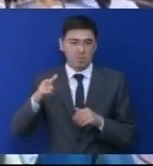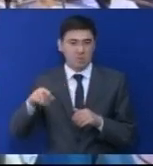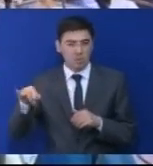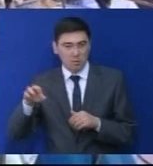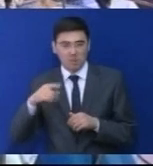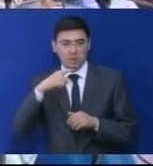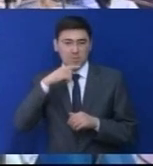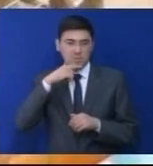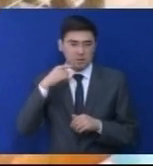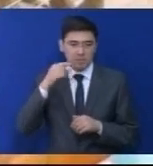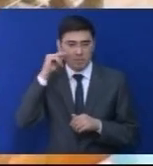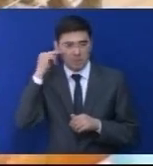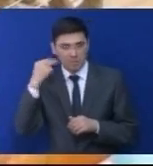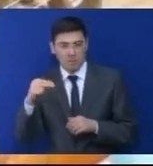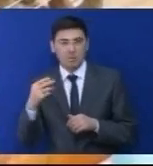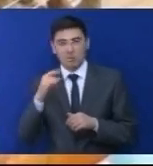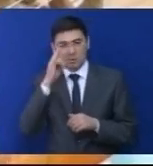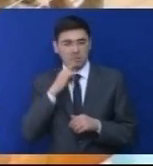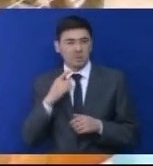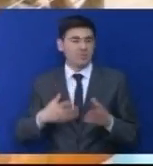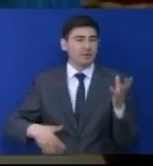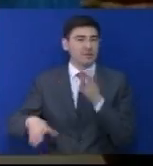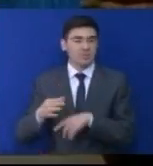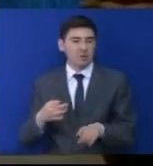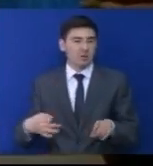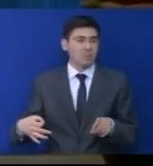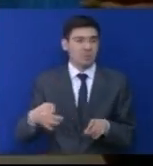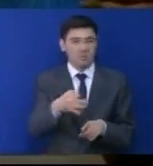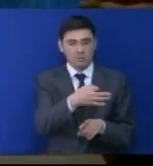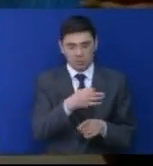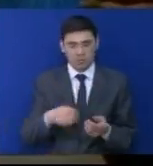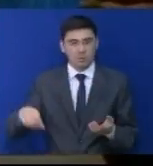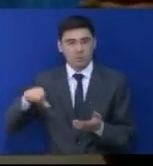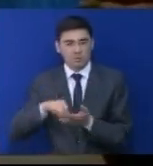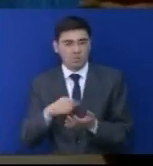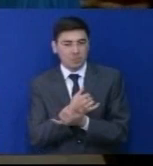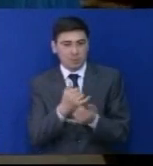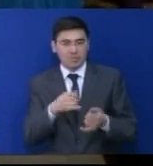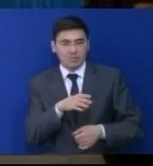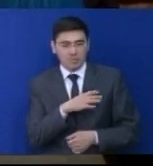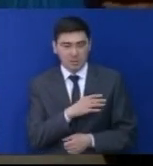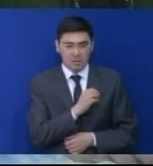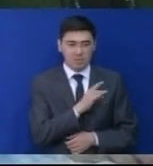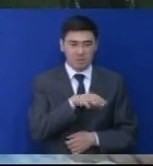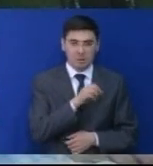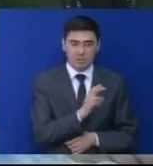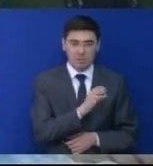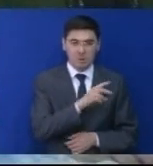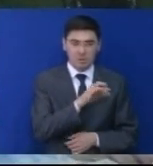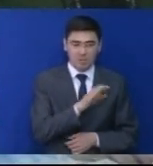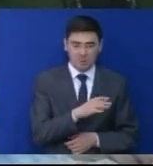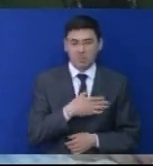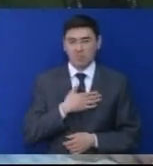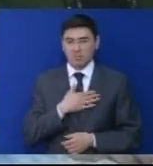сонымен қатар еліміздің барлық облыстарында өнер көрсеткен. Шара барысында әншіге қала әкімі Ермак Сәлімовтің алғыс хаты